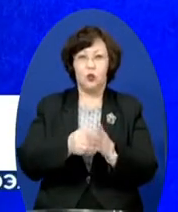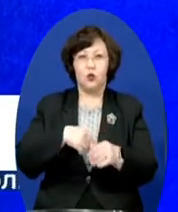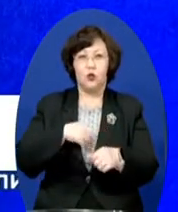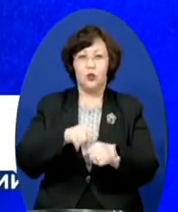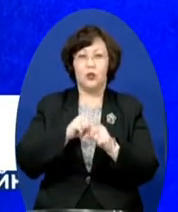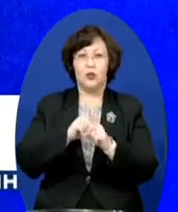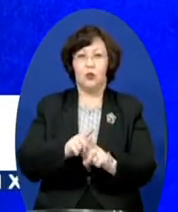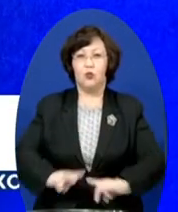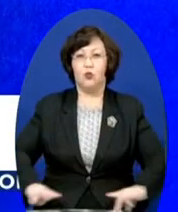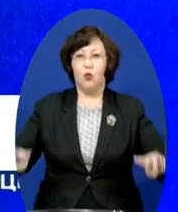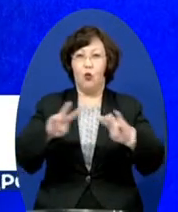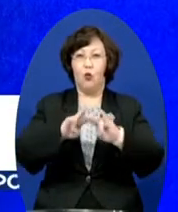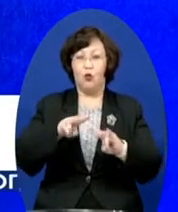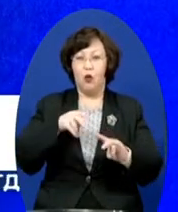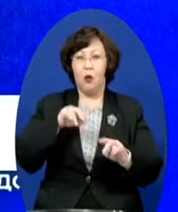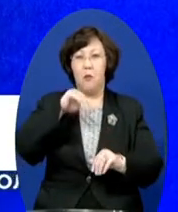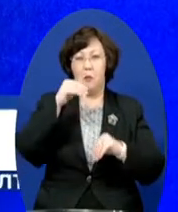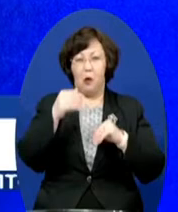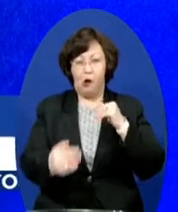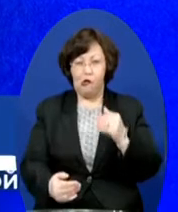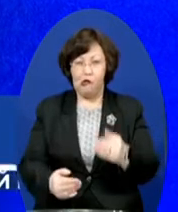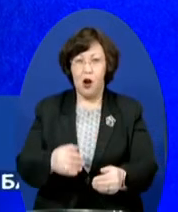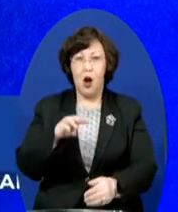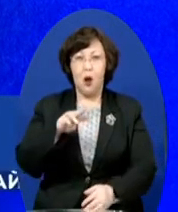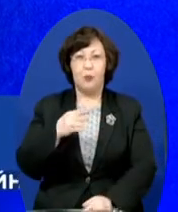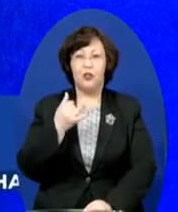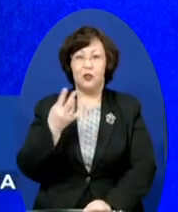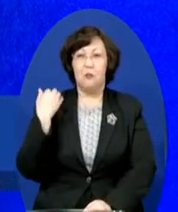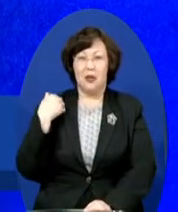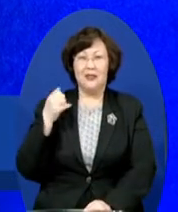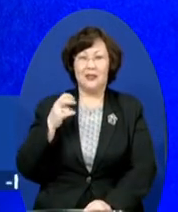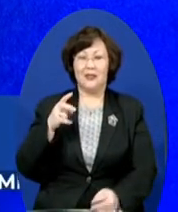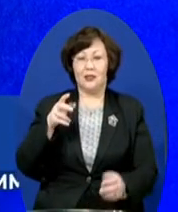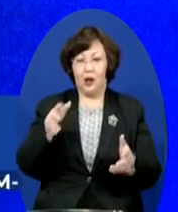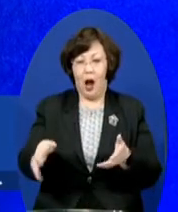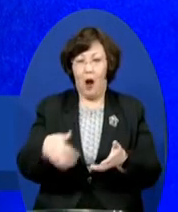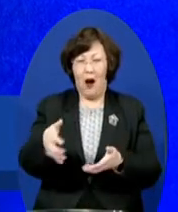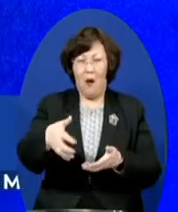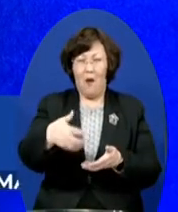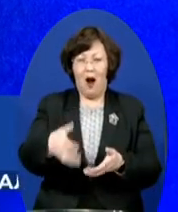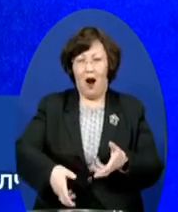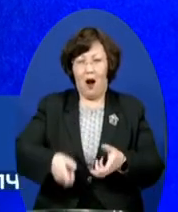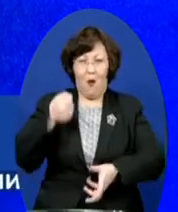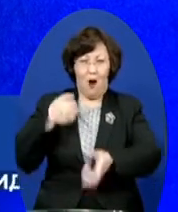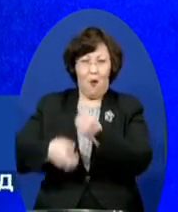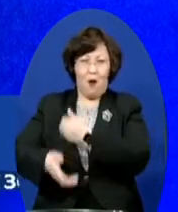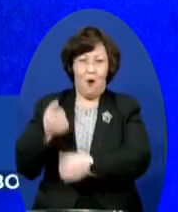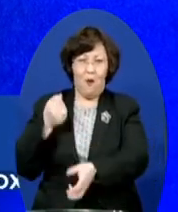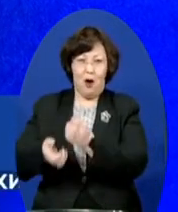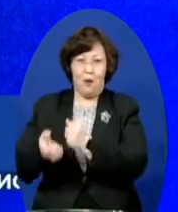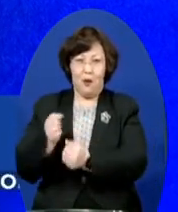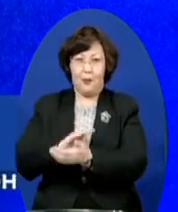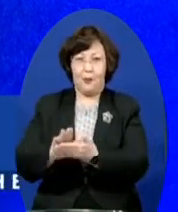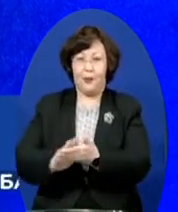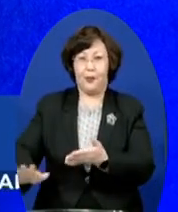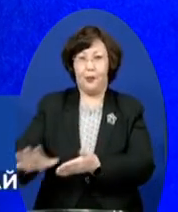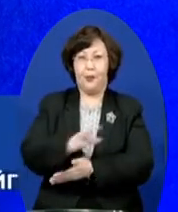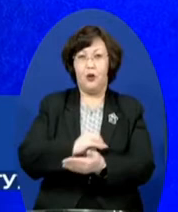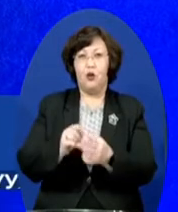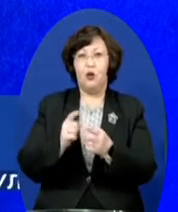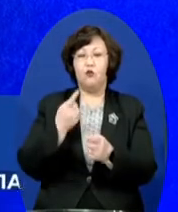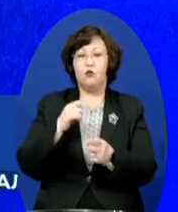хүрээнд нуур живсэн бүх машин техникийг 2024 он гэхэд татан гарах ажлыг хэрэгжүүлэх болно. Хөвсгөл